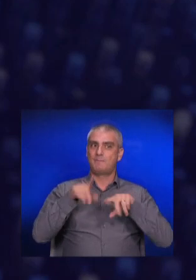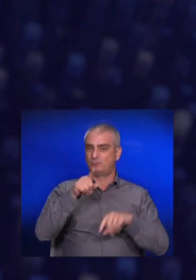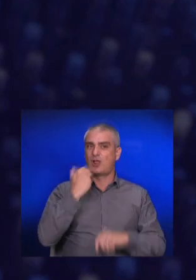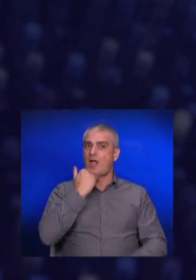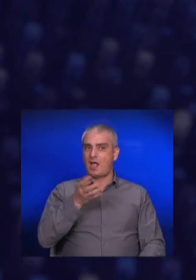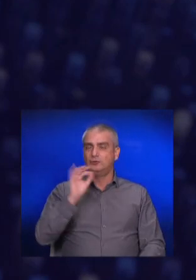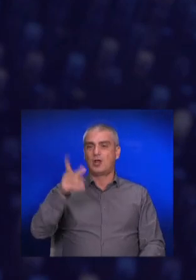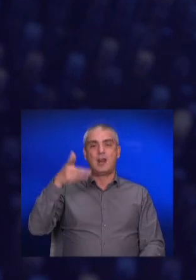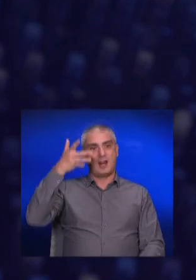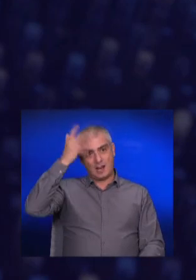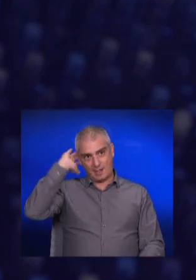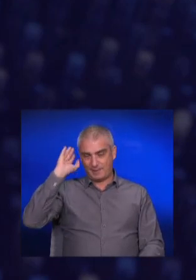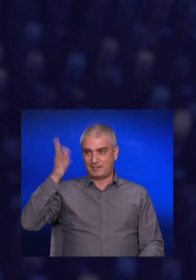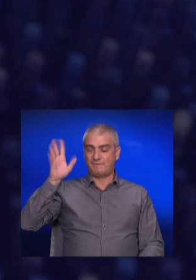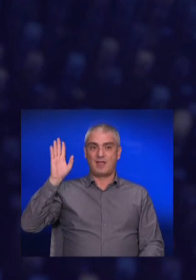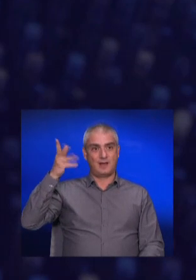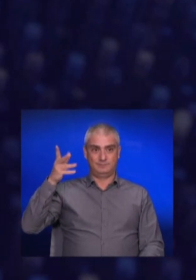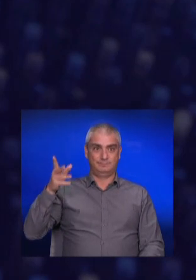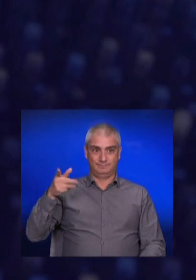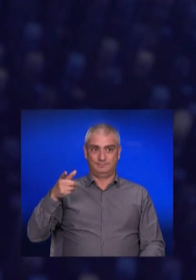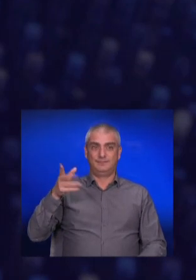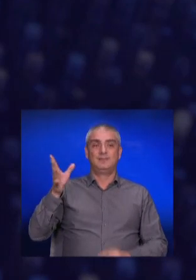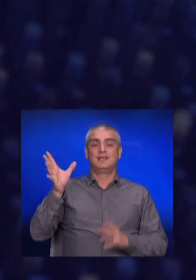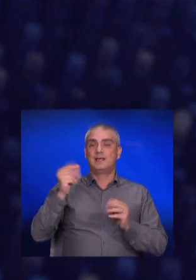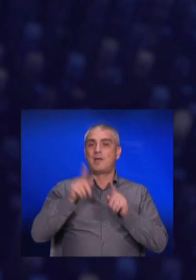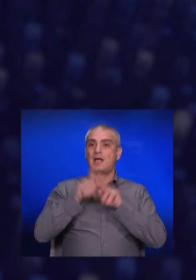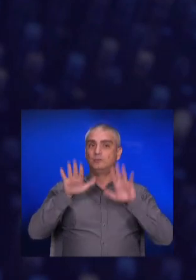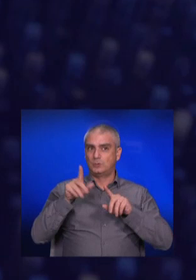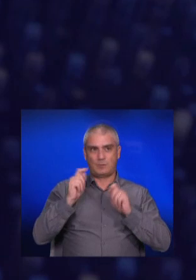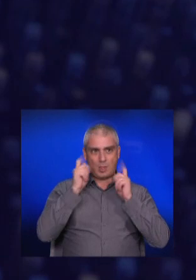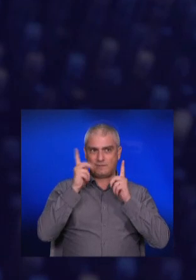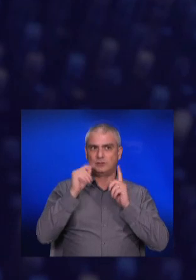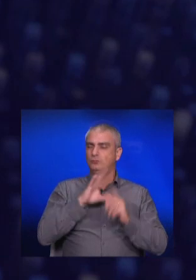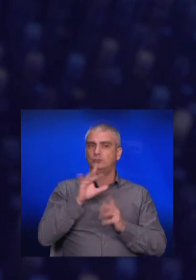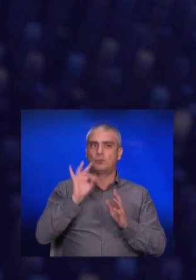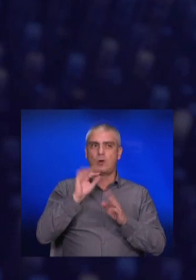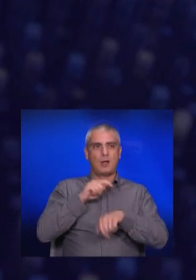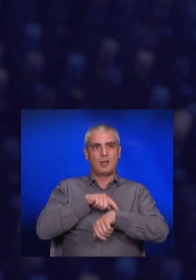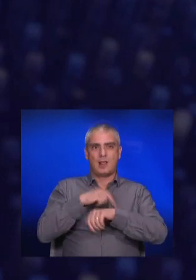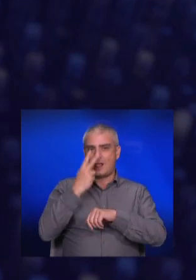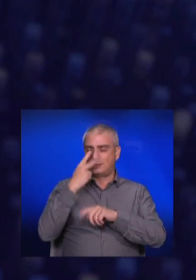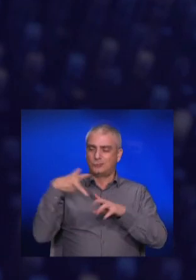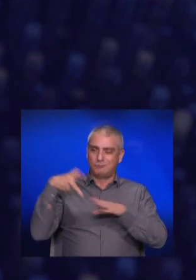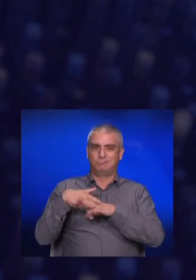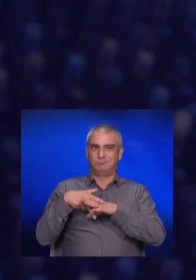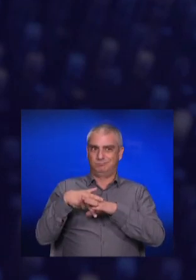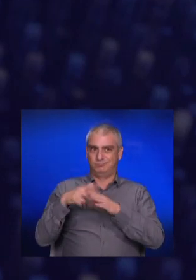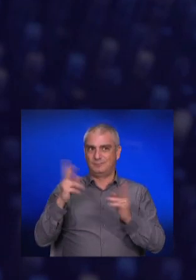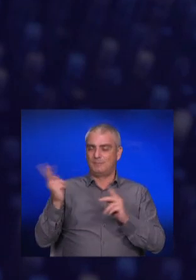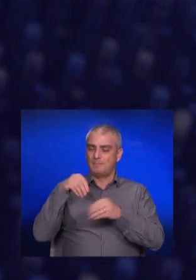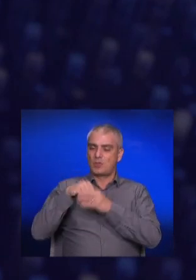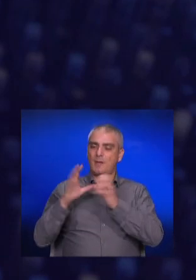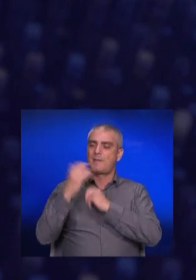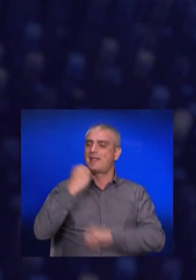כלשונם לפיד בנט עם האחים המוסלמים. לא מפתיע שיש מי שבוחר בעיתוי הזה לנסות לתקוע טריז בתוך המחנה הלאומי מתוך